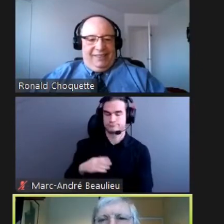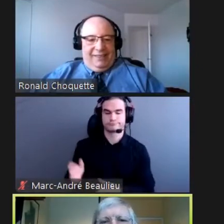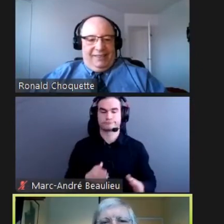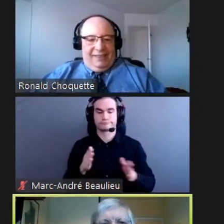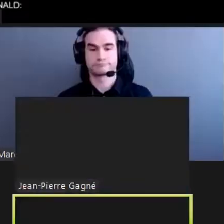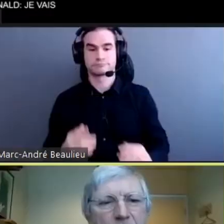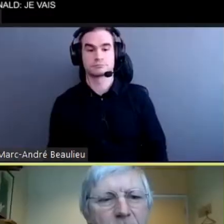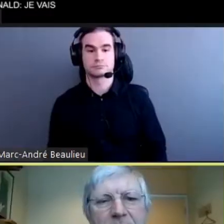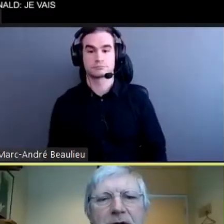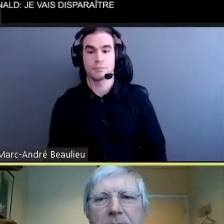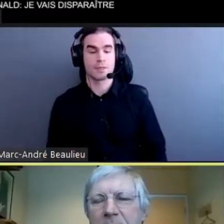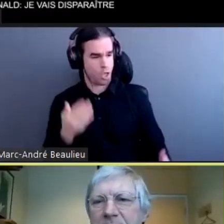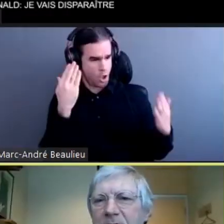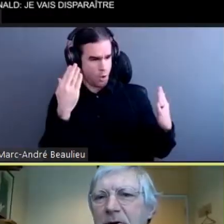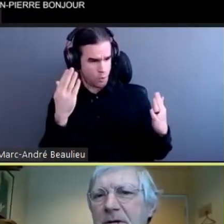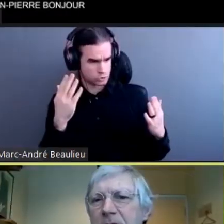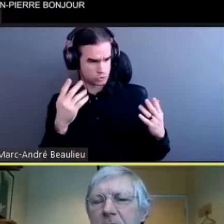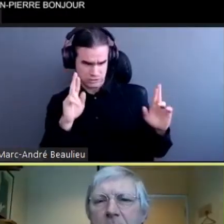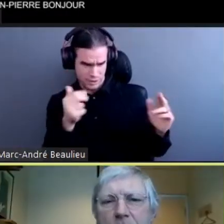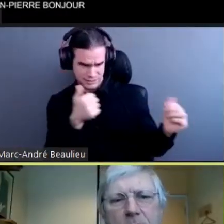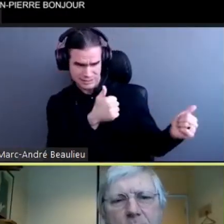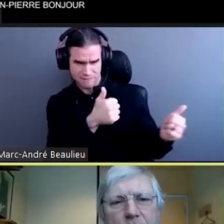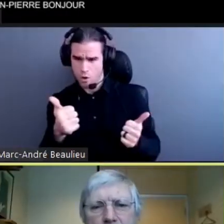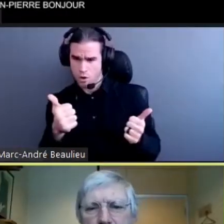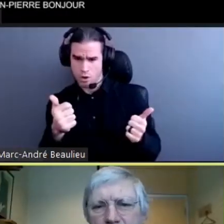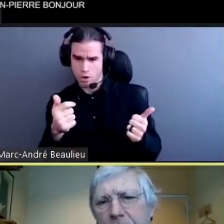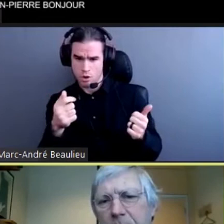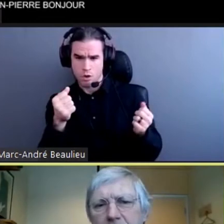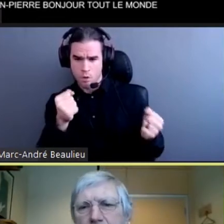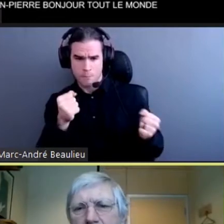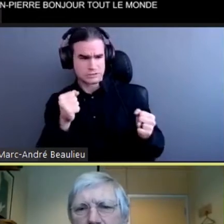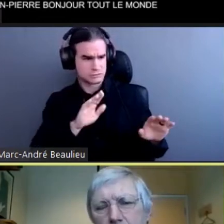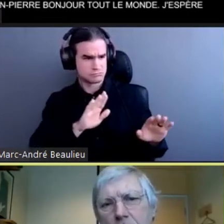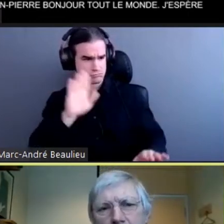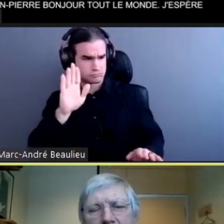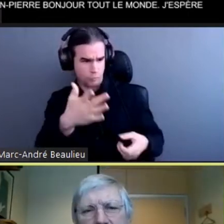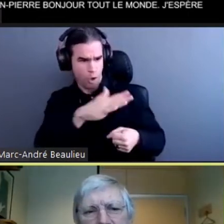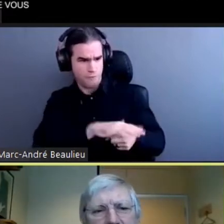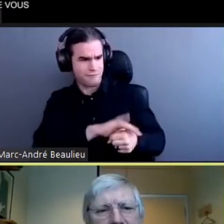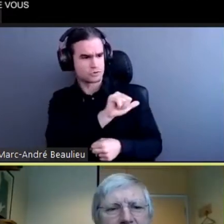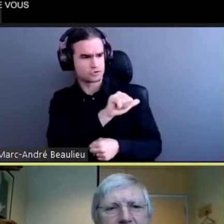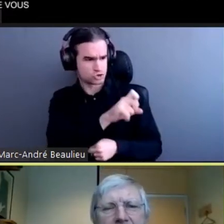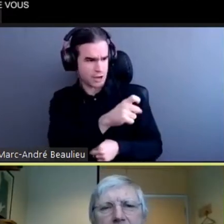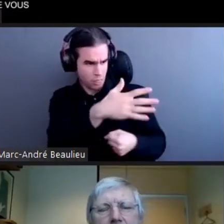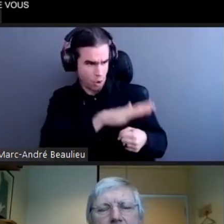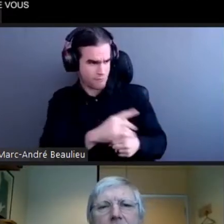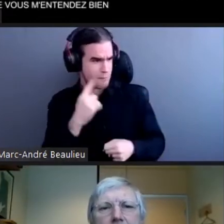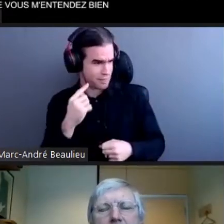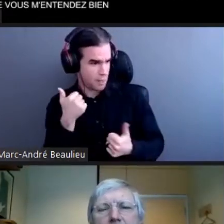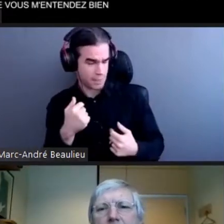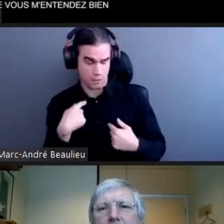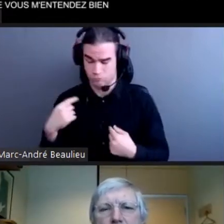Bonjour tout le monde, j'espère que vous m'entendez bien. Ça va? Est-ce que quelqu'un peut juste me confirmer, Jeanne ou Ronald, que Oui. vous m'entendez bien? On